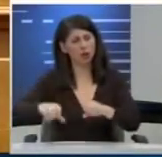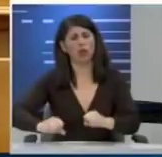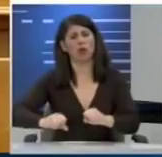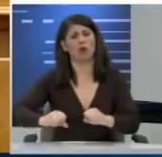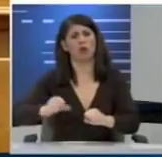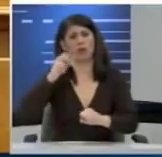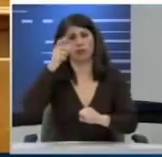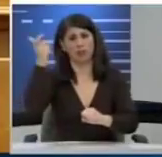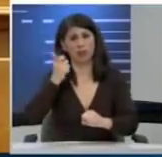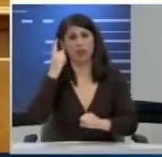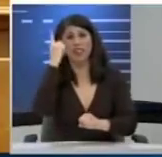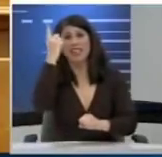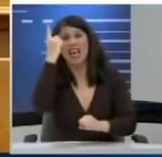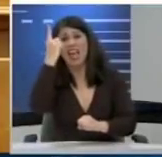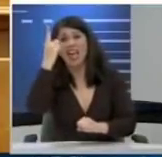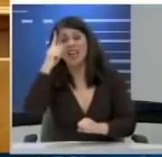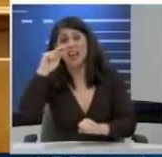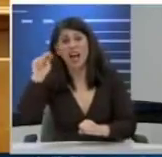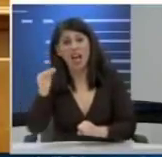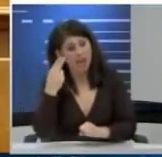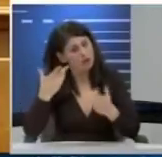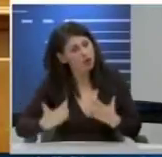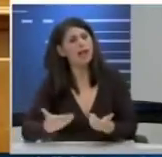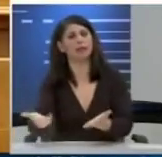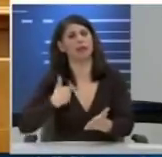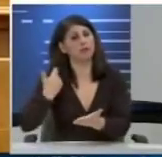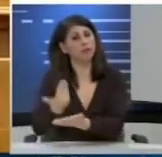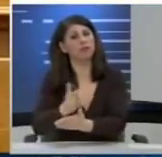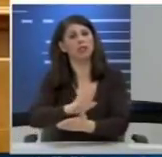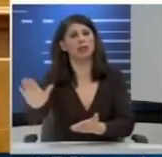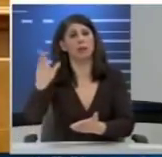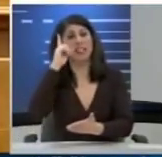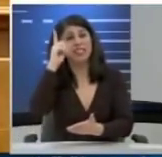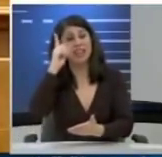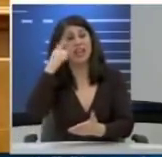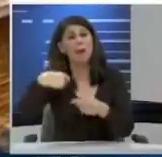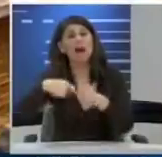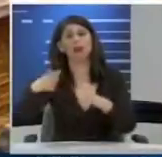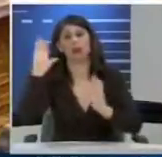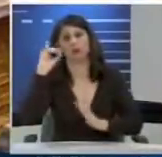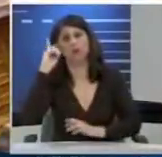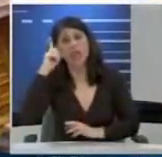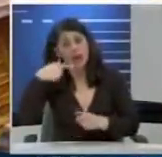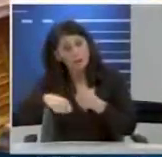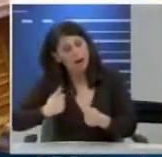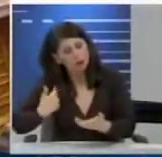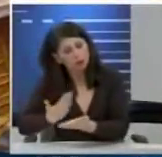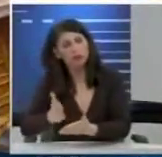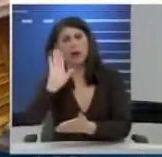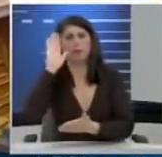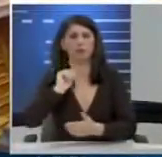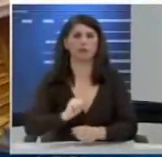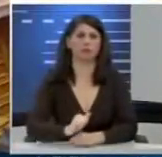τίτλο έβαλε, «Και ένα ευρώ να ήταν». Και ένα ευρώ να ήταν. Και ένα μάρκο, μάλλον. Ένα μάρκο.